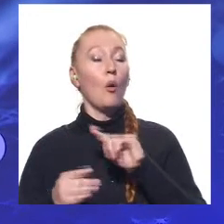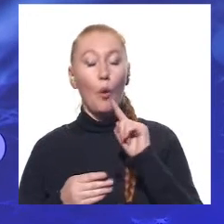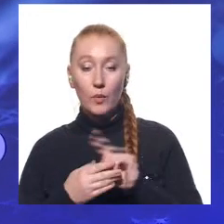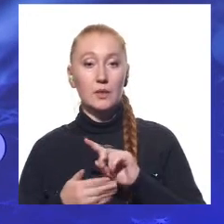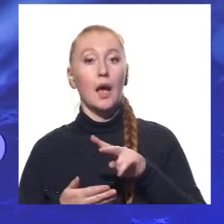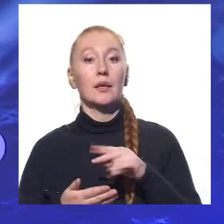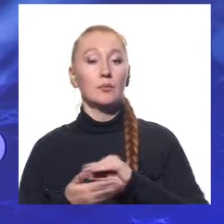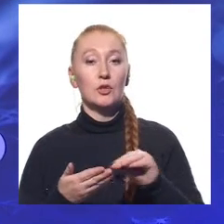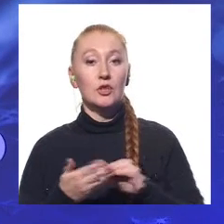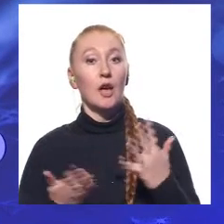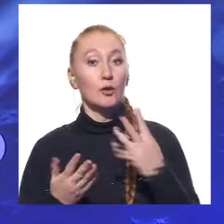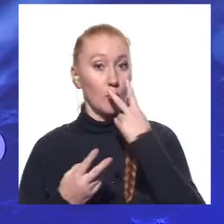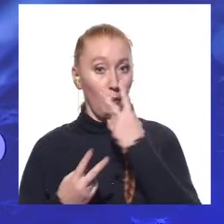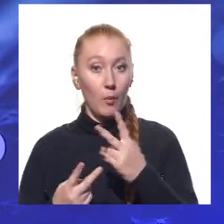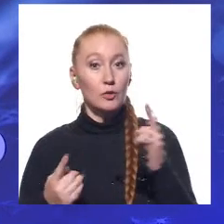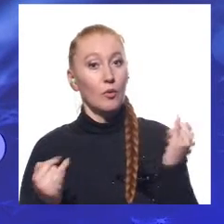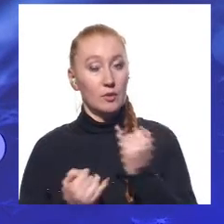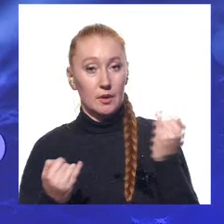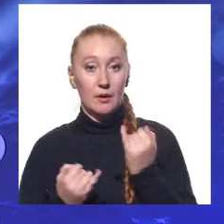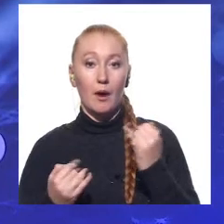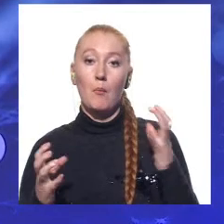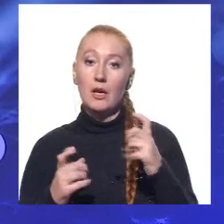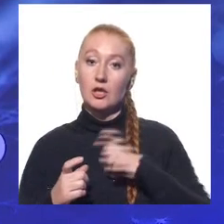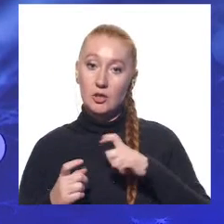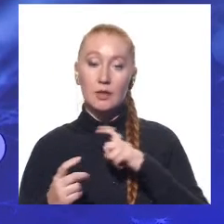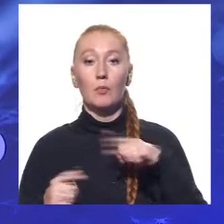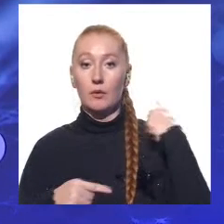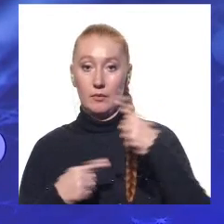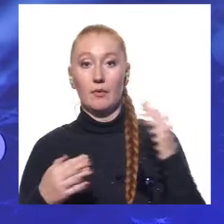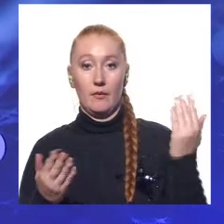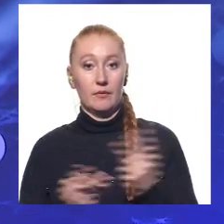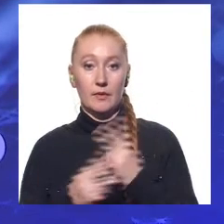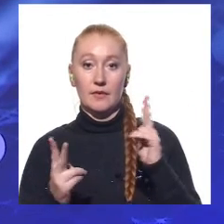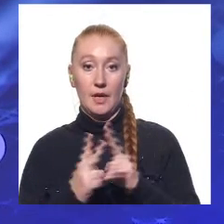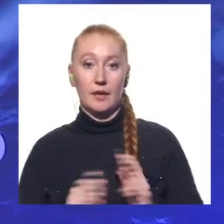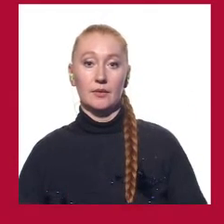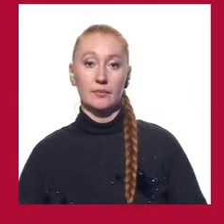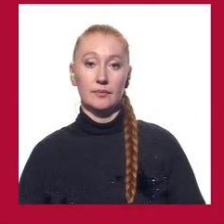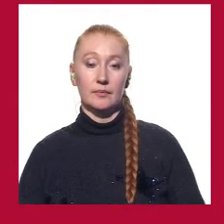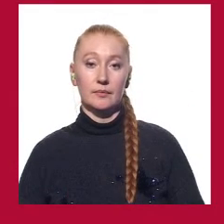Обов'язково пишіть нам, якщо стали свідком чогось цікавого. Бережіть себе. Побачимось в ефірі UA Дніпро.